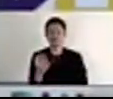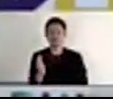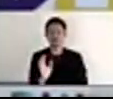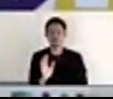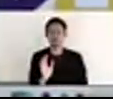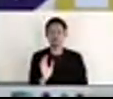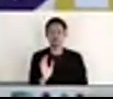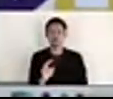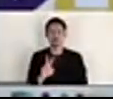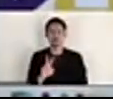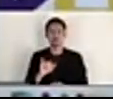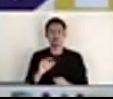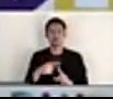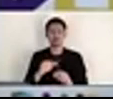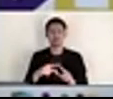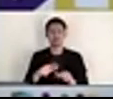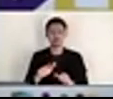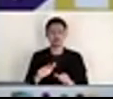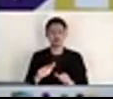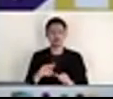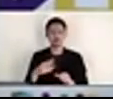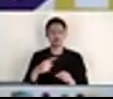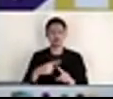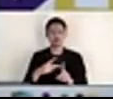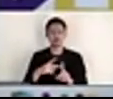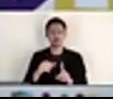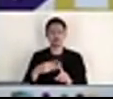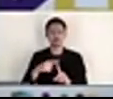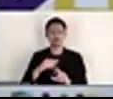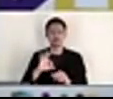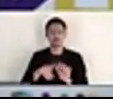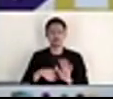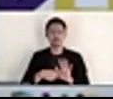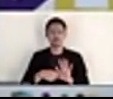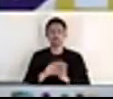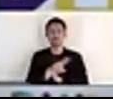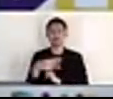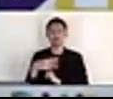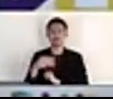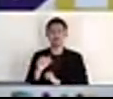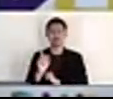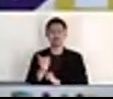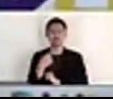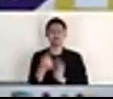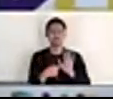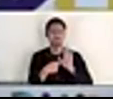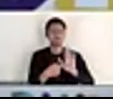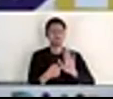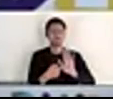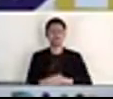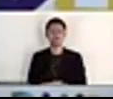dikit lagi bisa ya di Virtual exhibition kita tampilkan juga